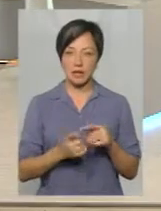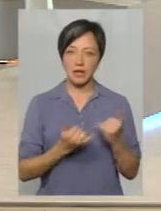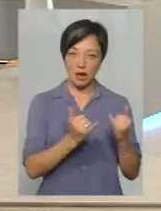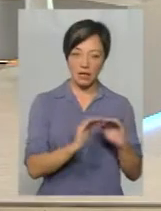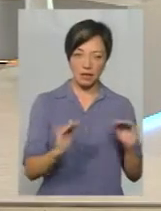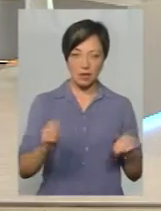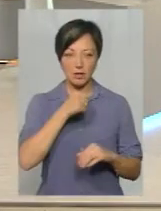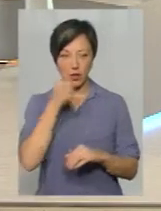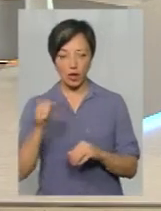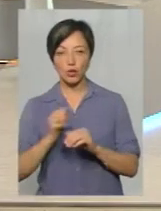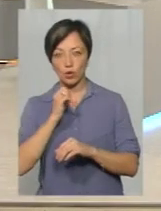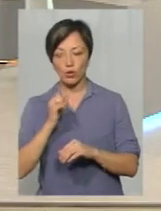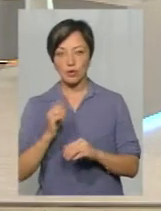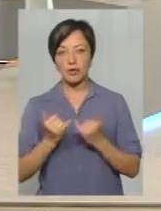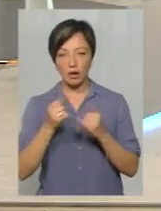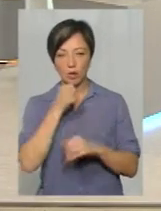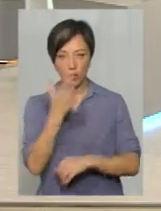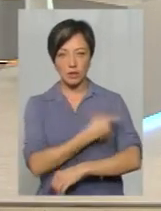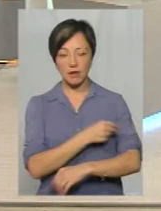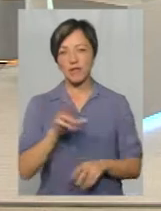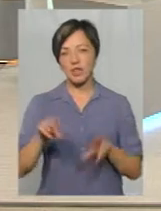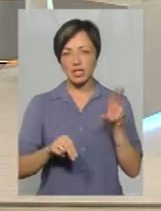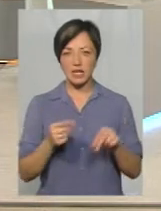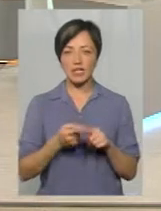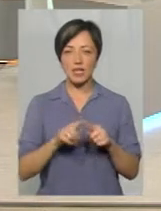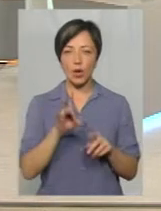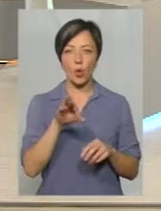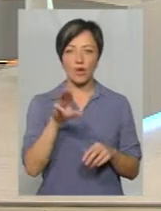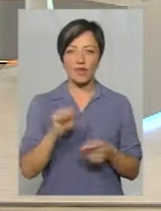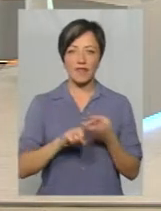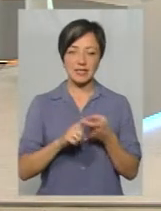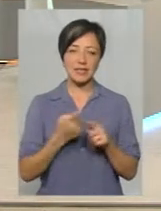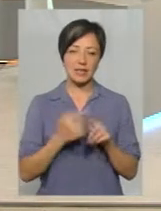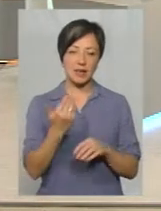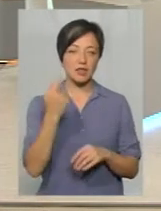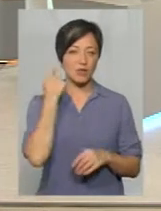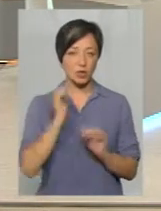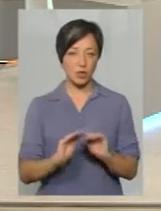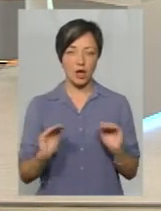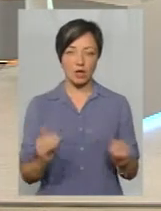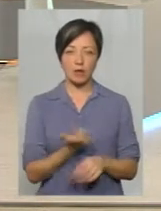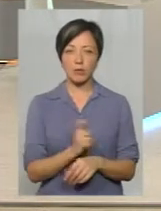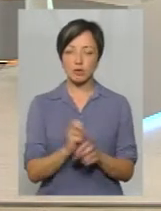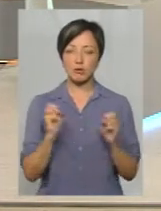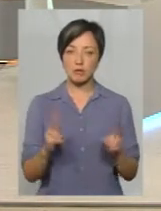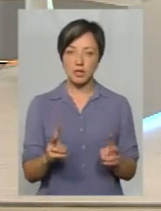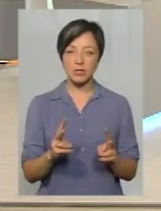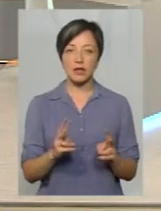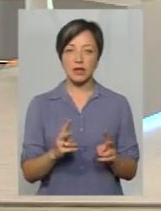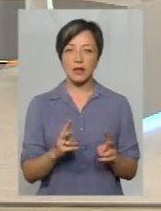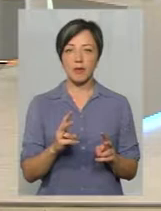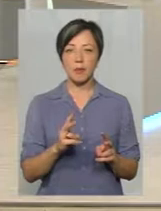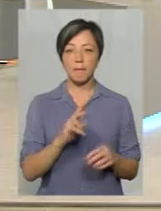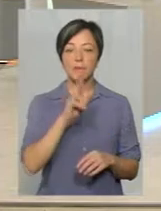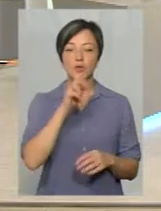дорослих можуть бути? Ну, в основному рахується ротавірусна інфекція – це хвороба дитячого віку. Вона найбільш небезпечна для дітей